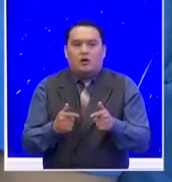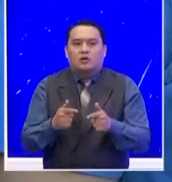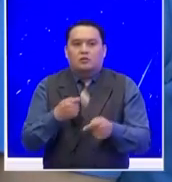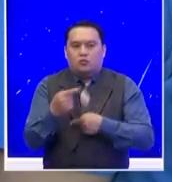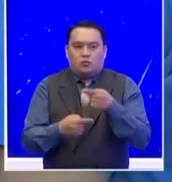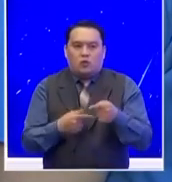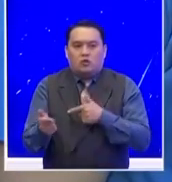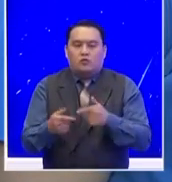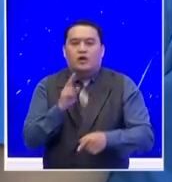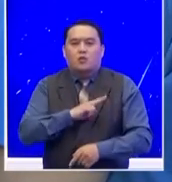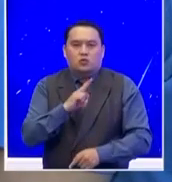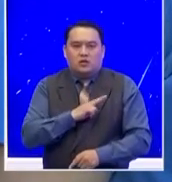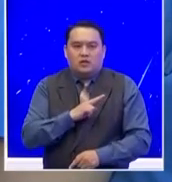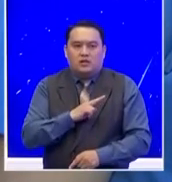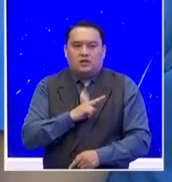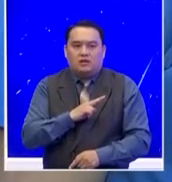работе.